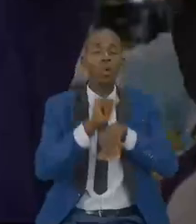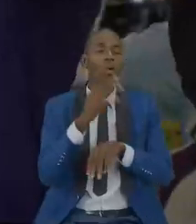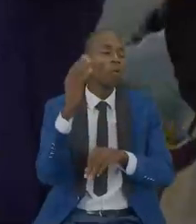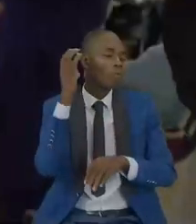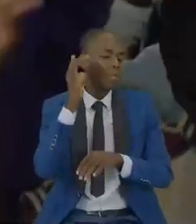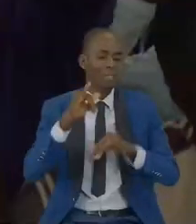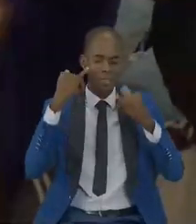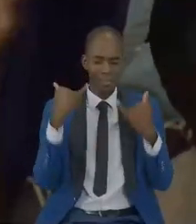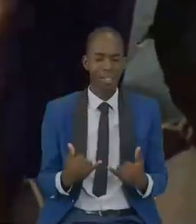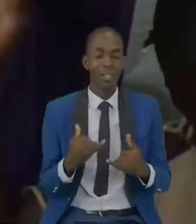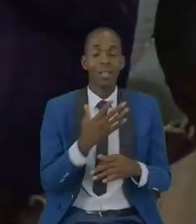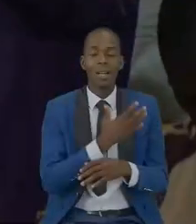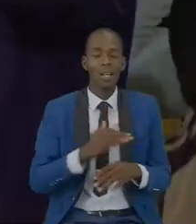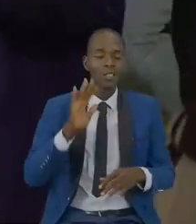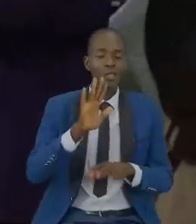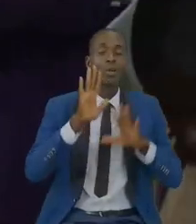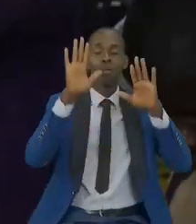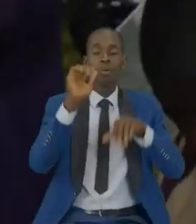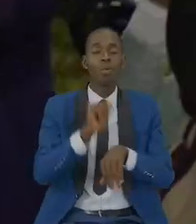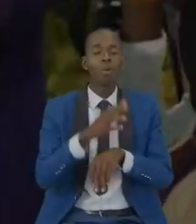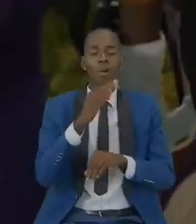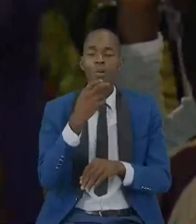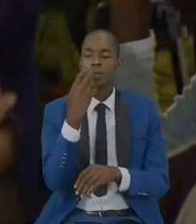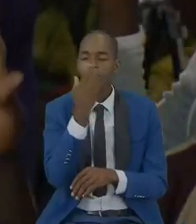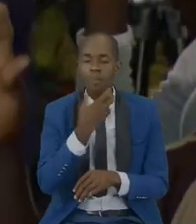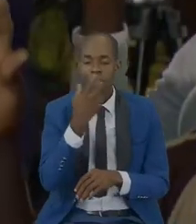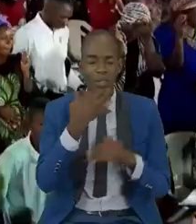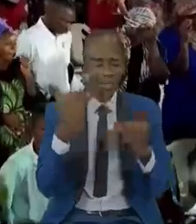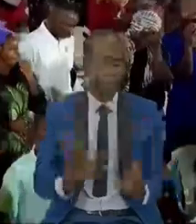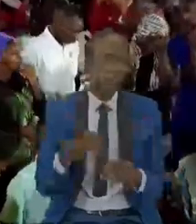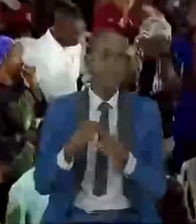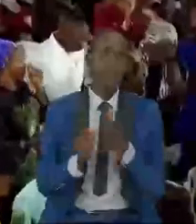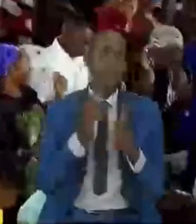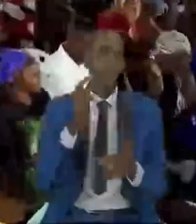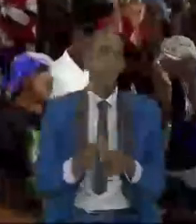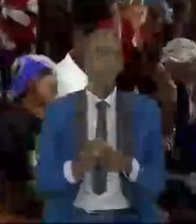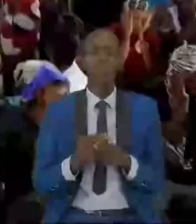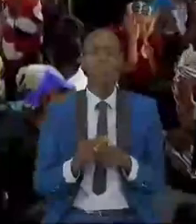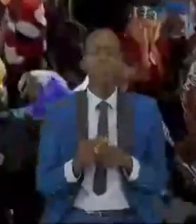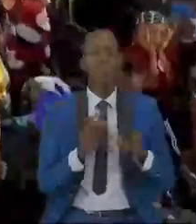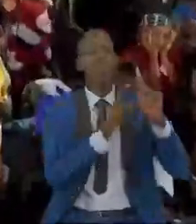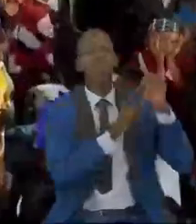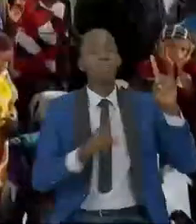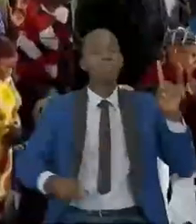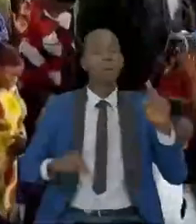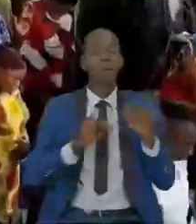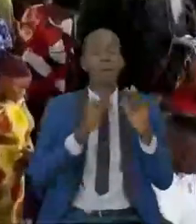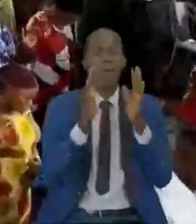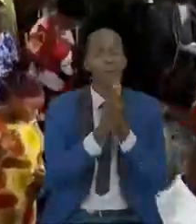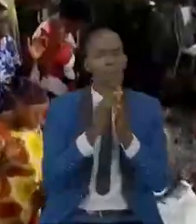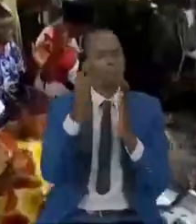que le Seigneur amène votre miracle d'audition et de parole